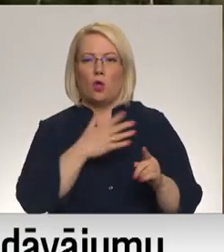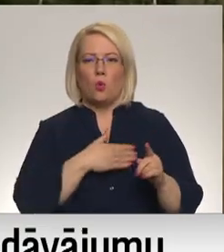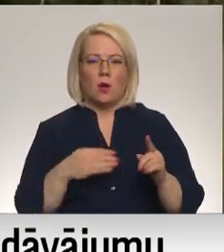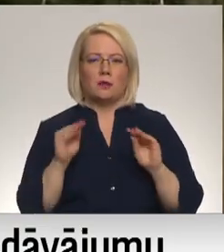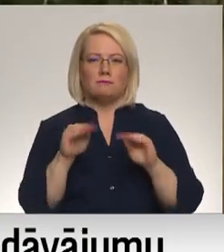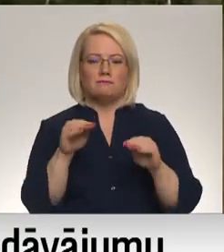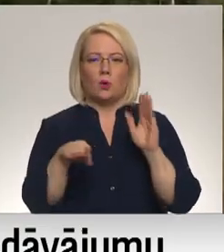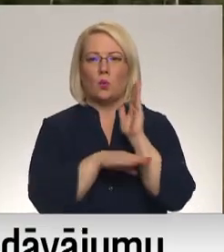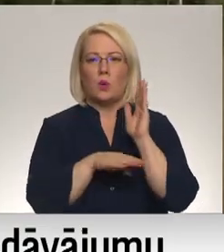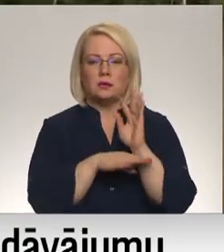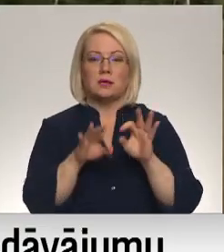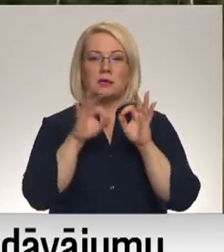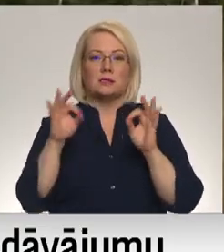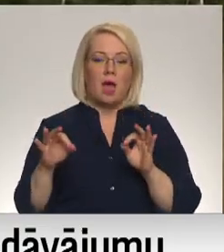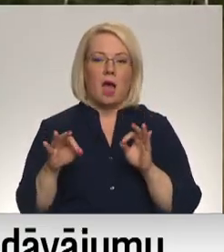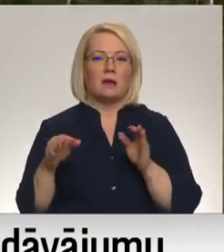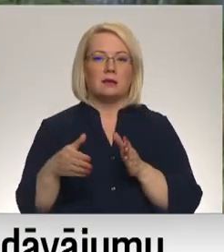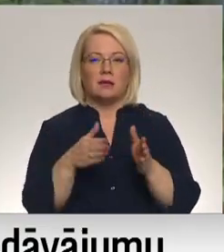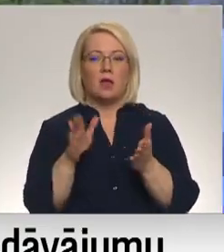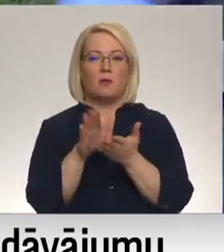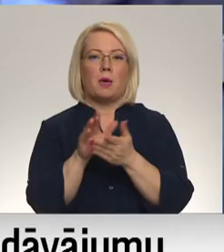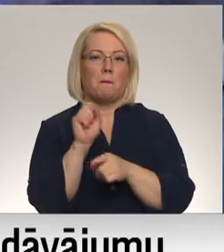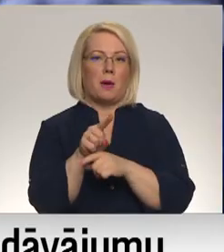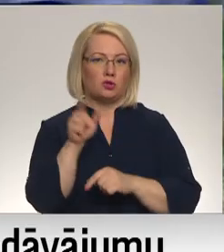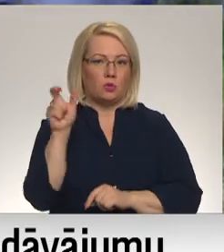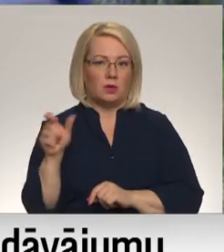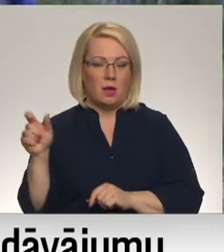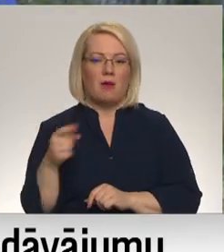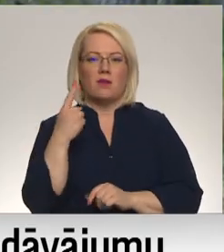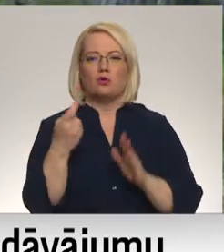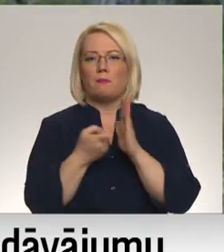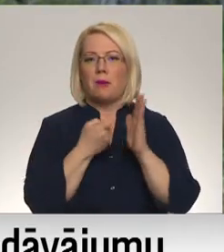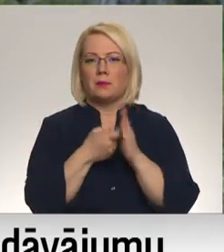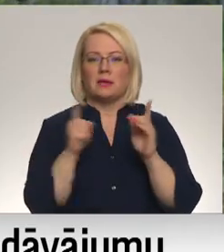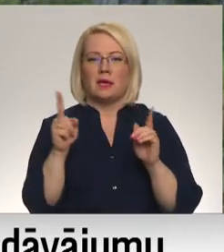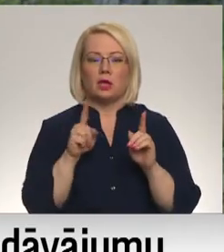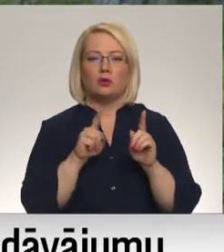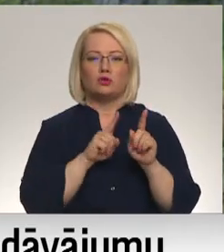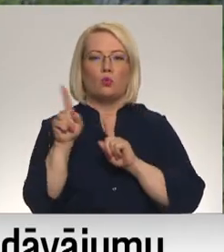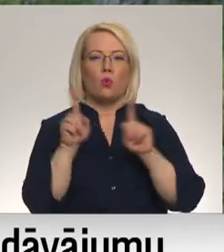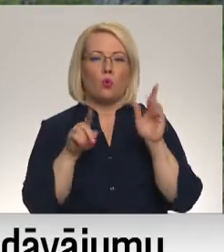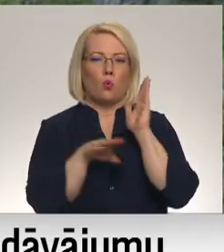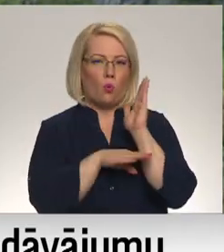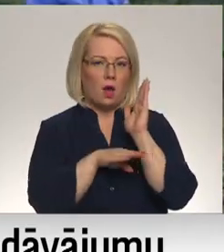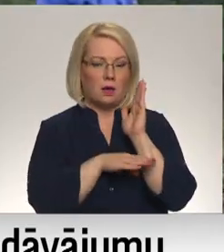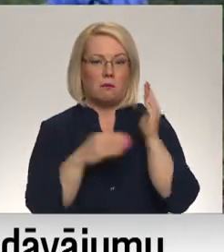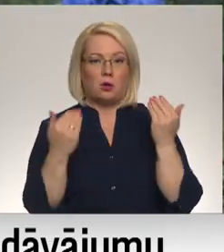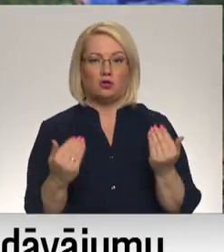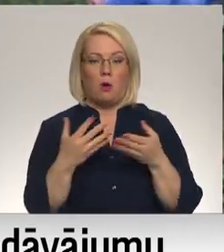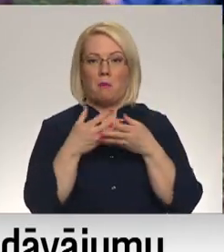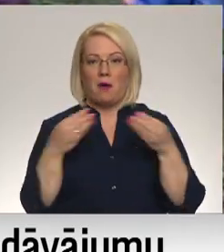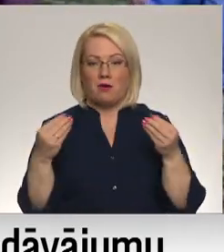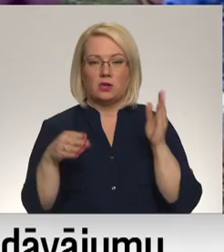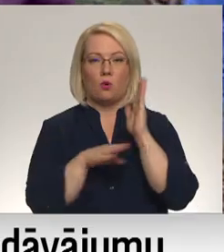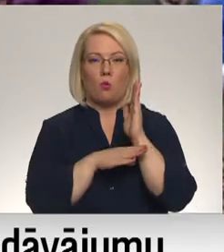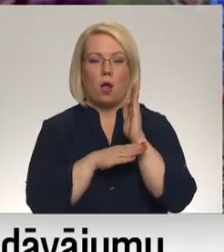mazie kociņi sāk savu ceļu pie pasūtītājiem. Kā laži viena no pieprasītākajiem ir skujkoku stādiņi. Tomēr šopavasar